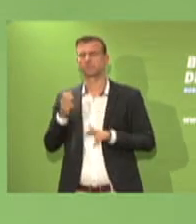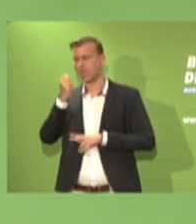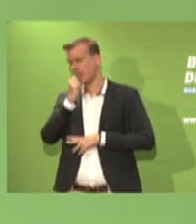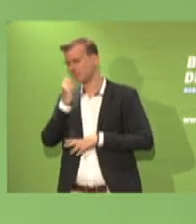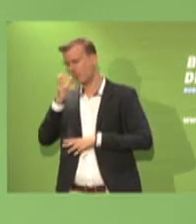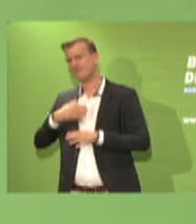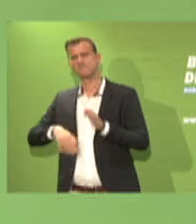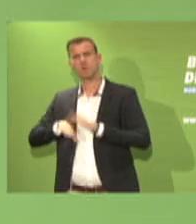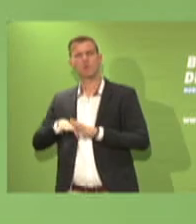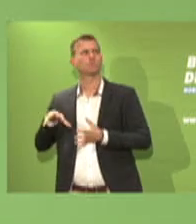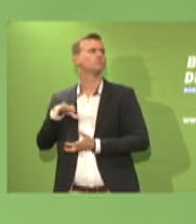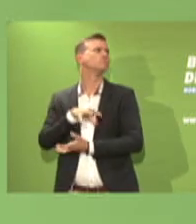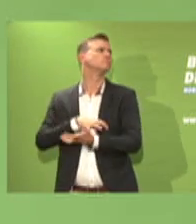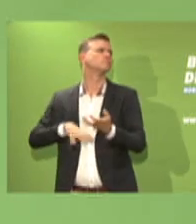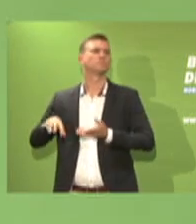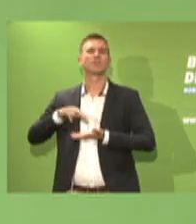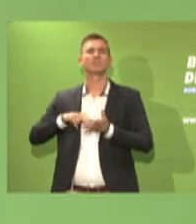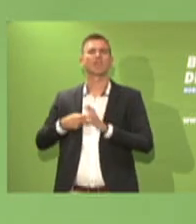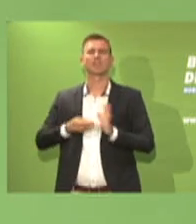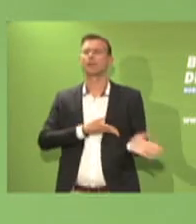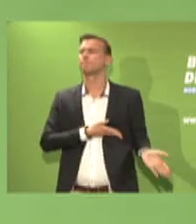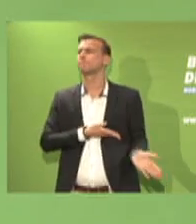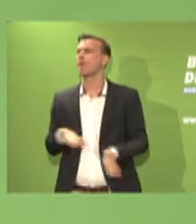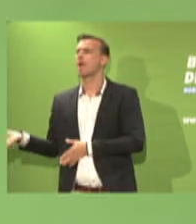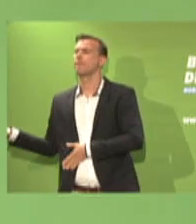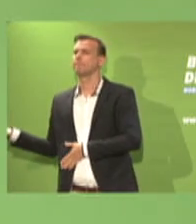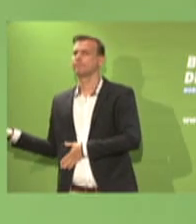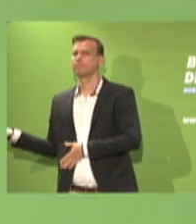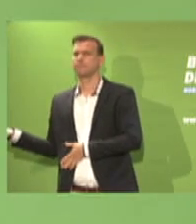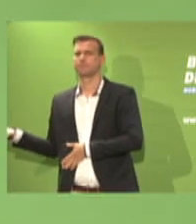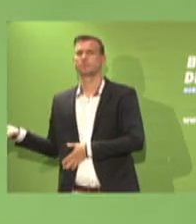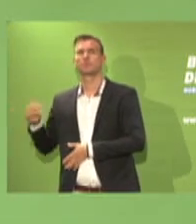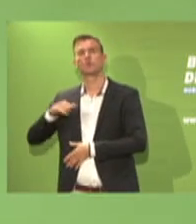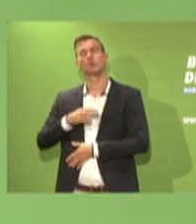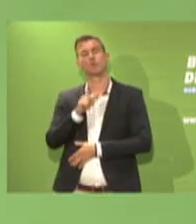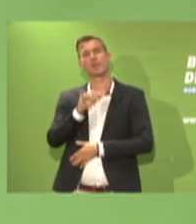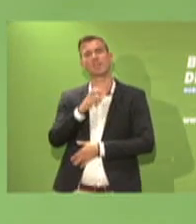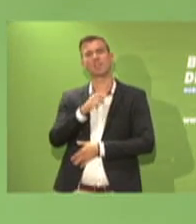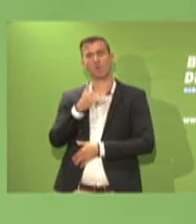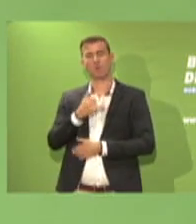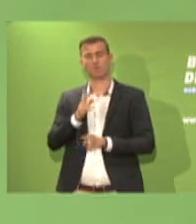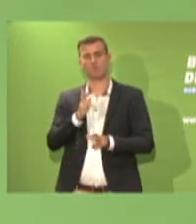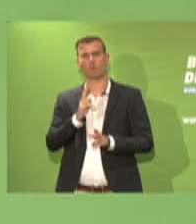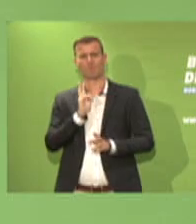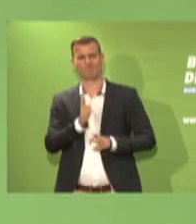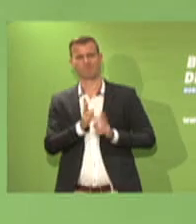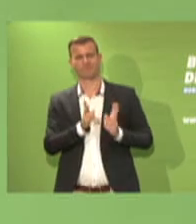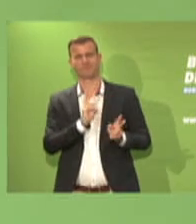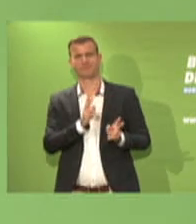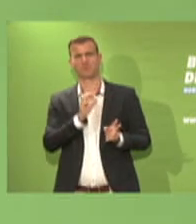völliges Desaster, diese Technik ist gescheitert. In Jülich können wir heute noch die Hinterlassenschaften